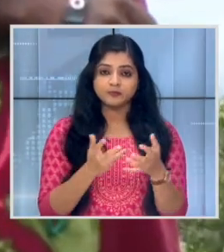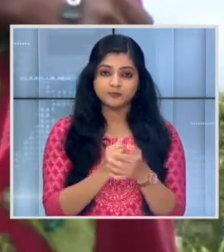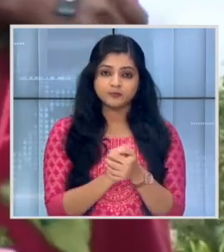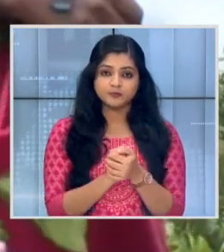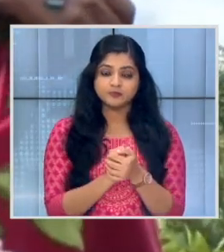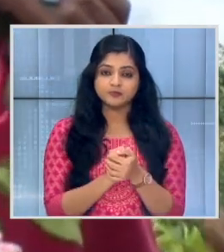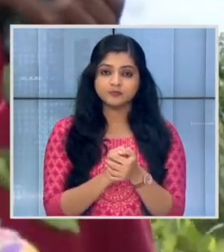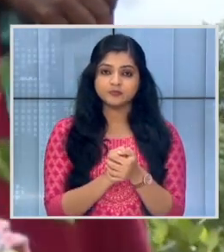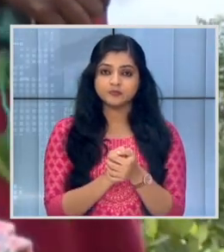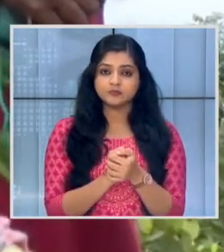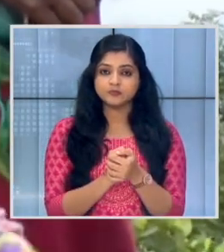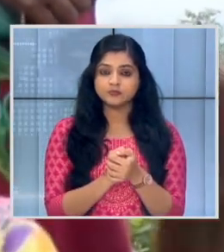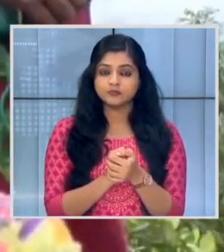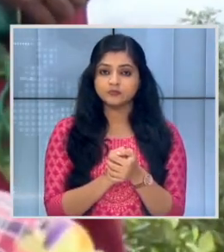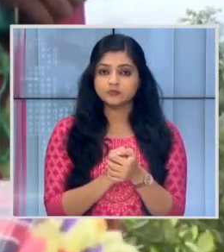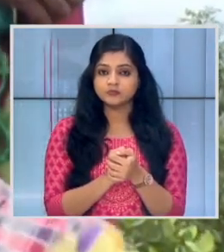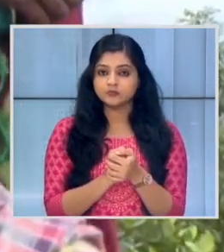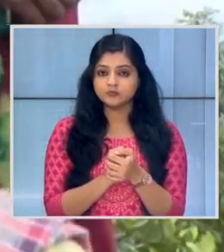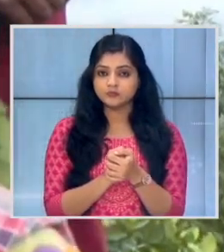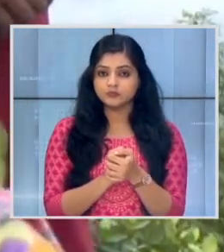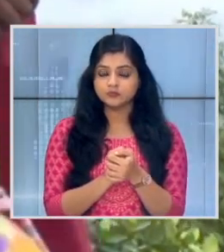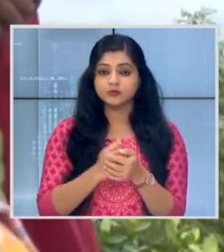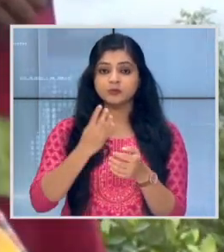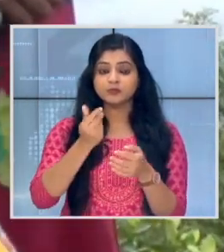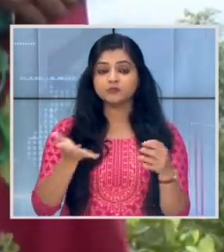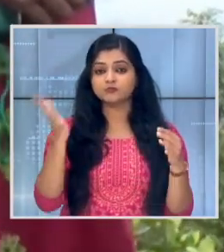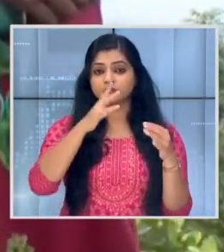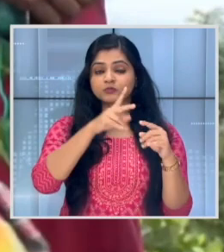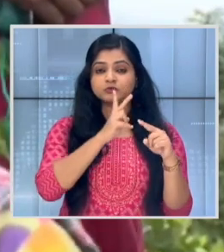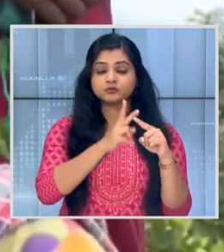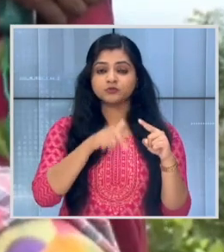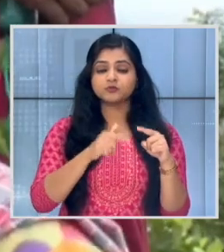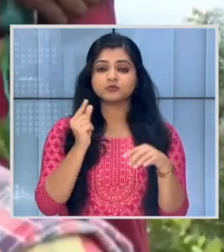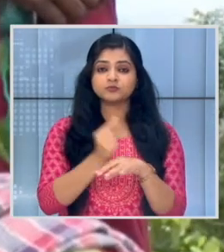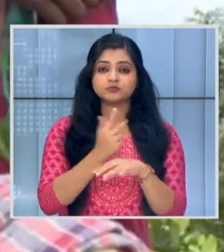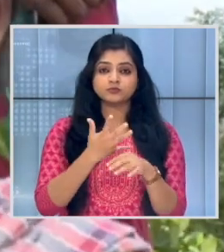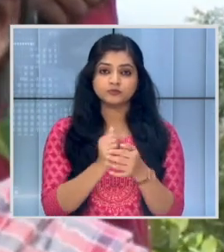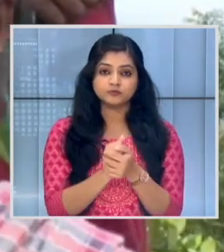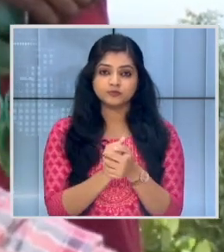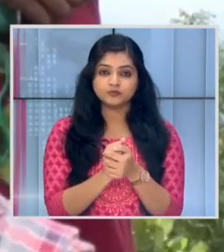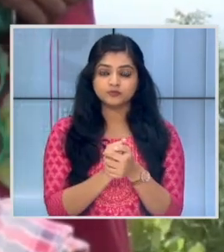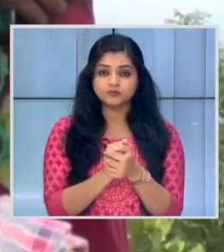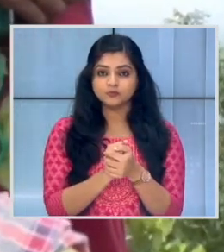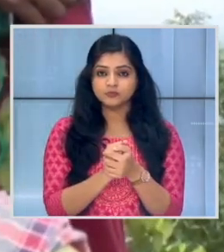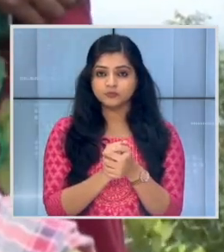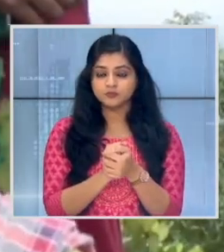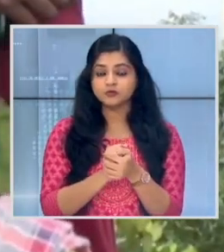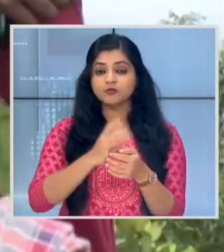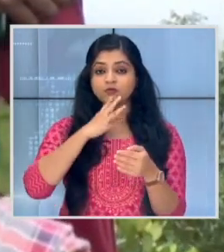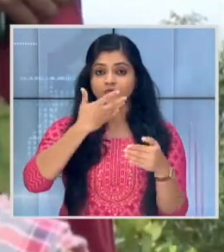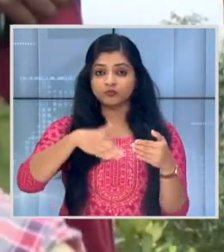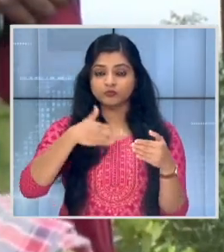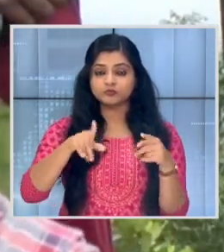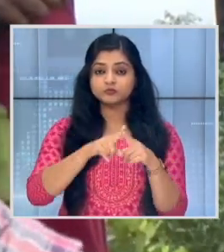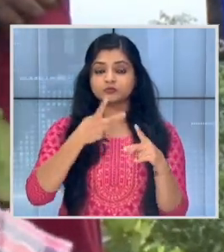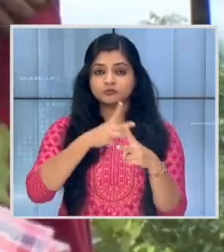പിന്നെന്താ പറയേണ്ടത്? ഇങ്ങനെ ഒരു മണ്ണ് ഇങ്ങനെ കൂട്ടിയിട്ടിട്ട് എന്ത് കാര്യം? ഇപ്പൊ ഇവർ ഓടം മാന്തനും മറ്റത് മാന്തനും എല്ലാം ഇവർ പറയുന്നുണ്ടല്ലോ, അതെന്തിനിപ്പം